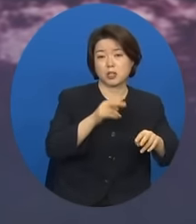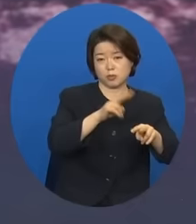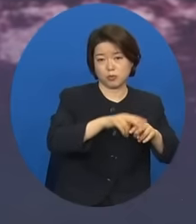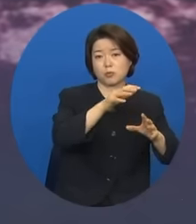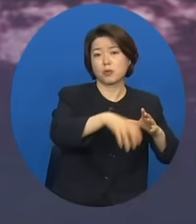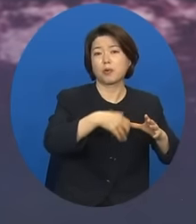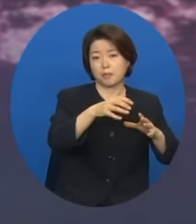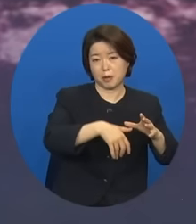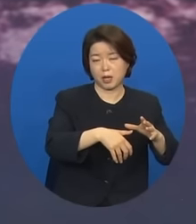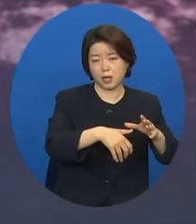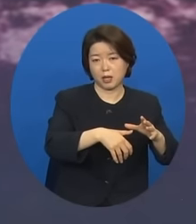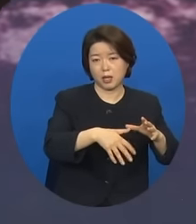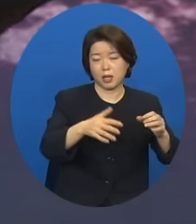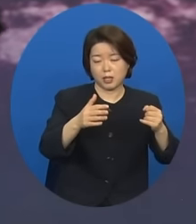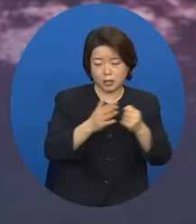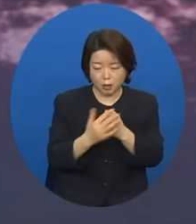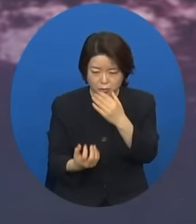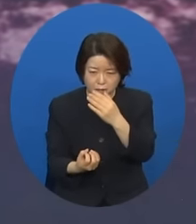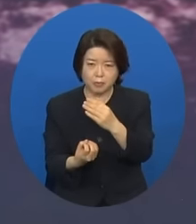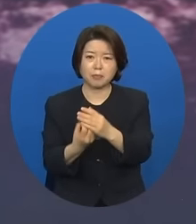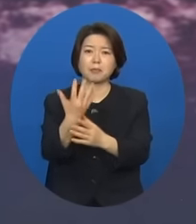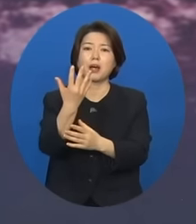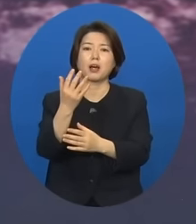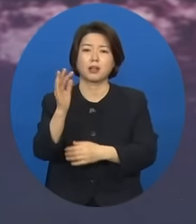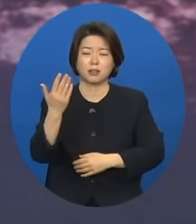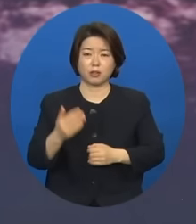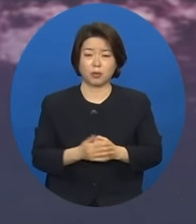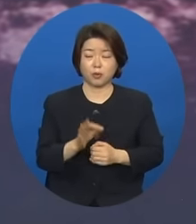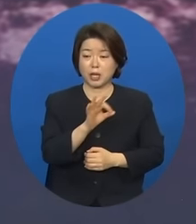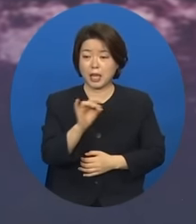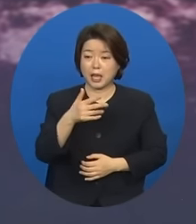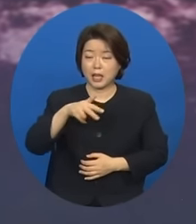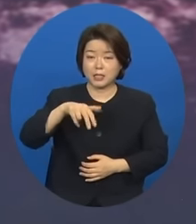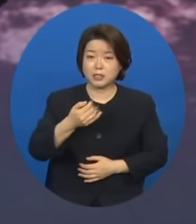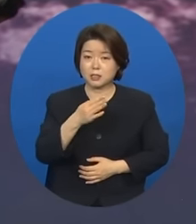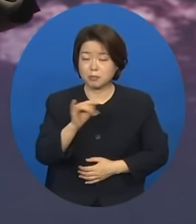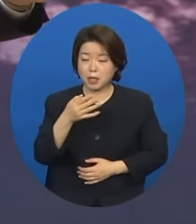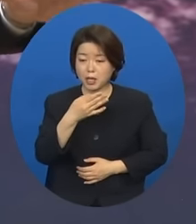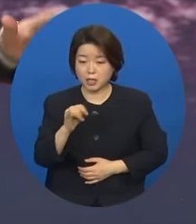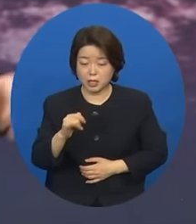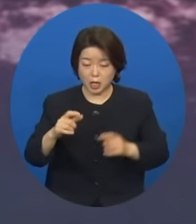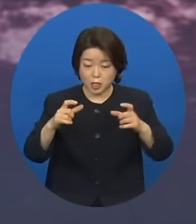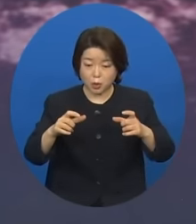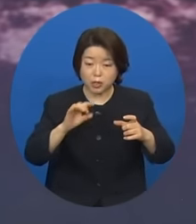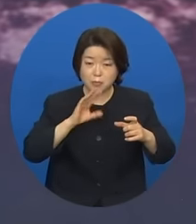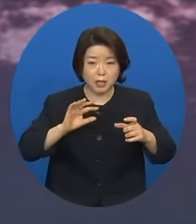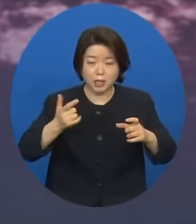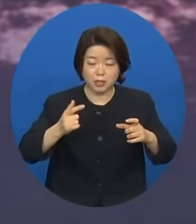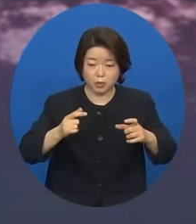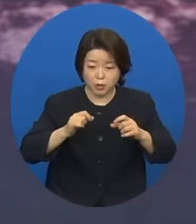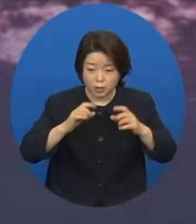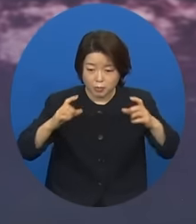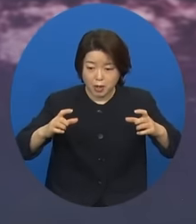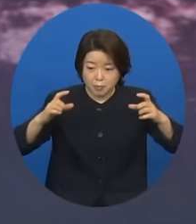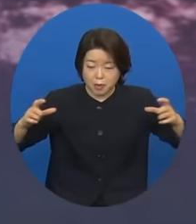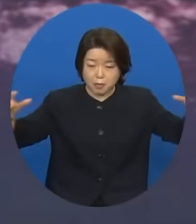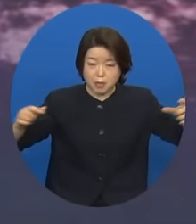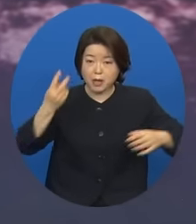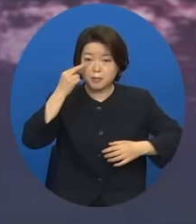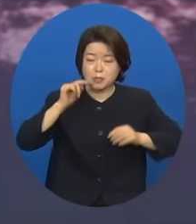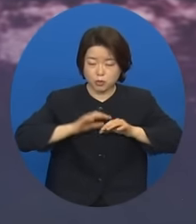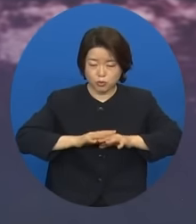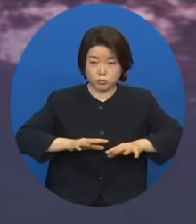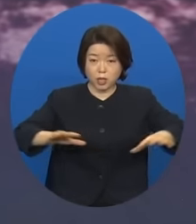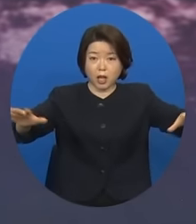이것이 팍 에즈베리 아이 아니라 미국 저녁에 쫙 퍼지고 있는 것이죠 어